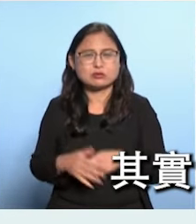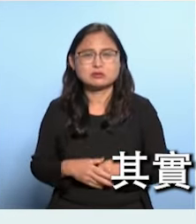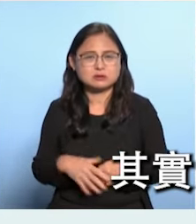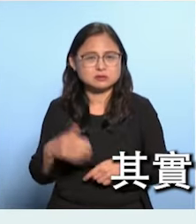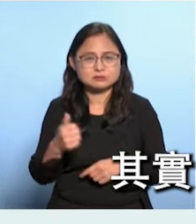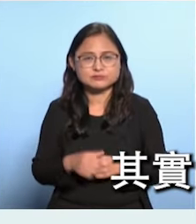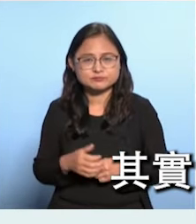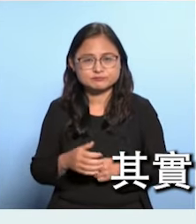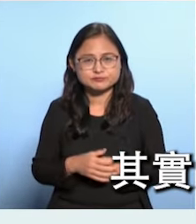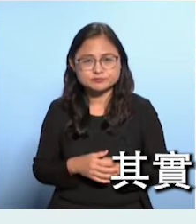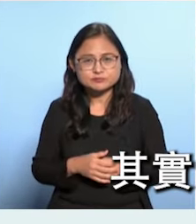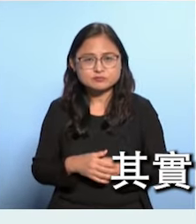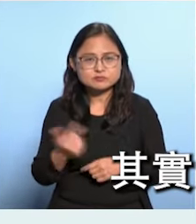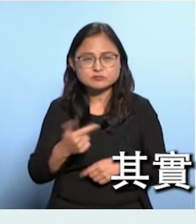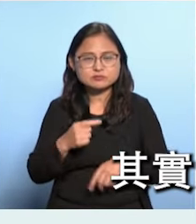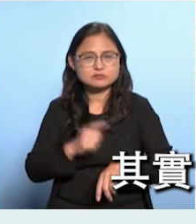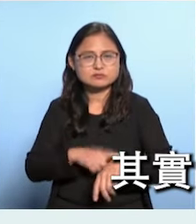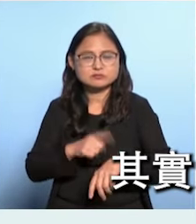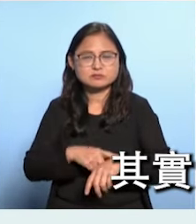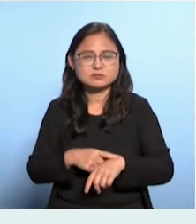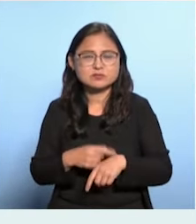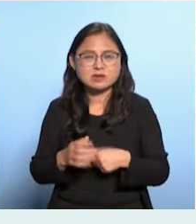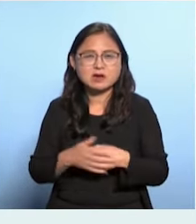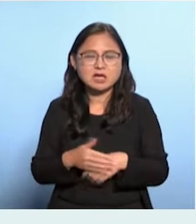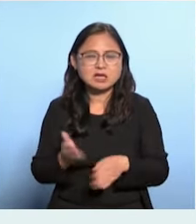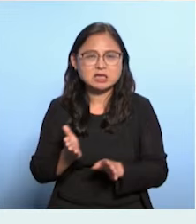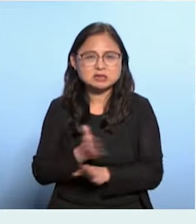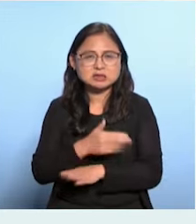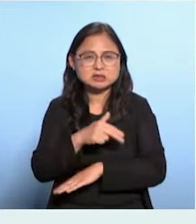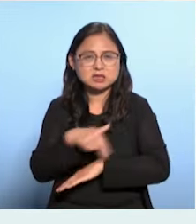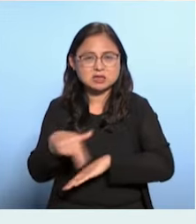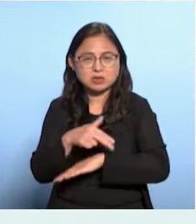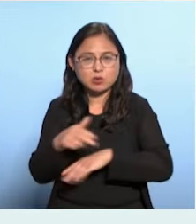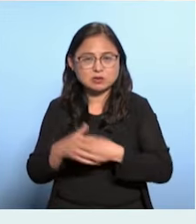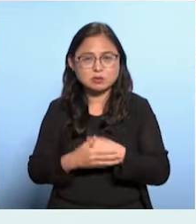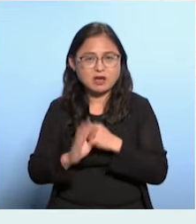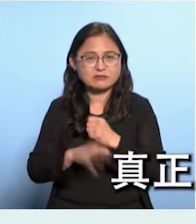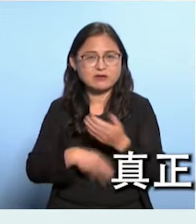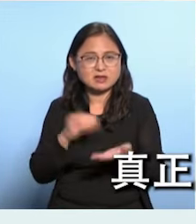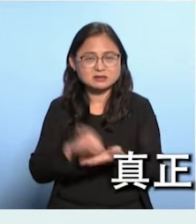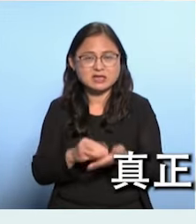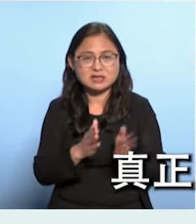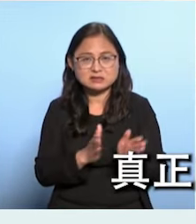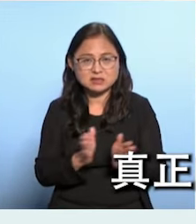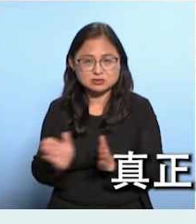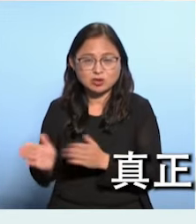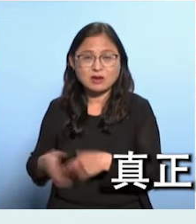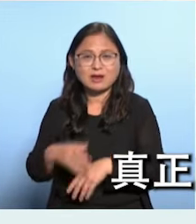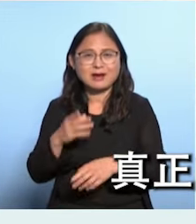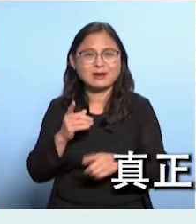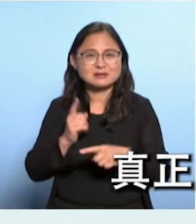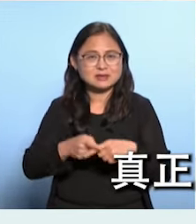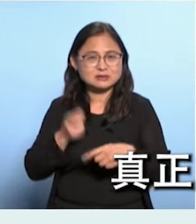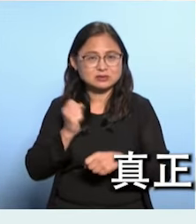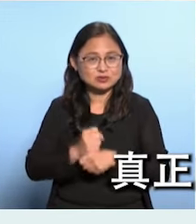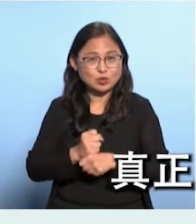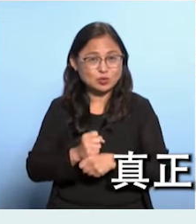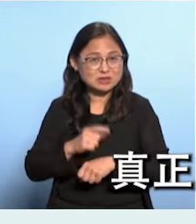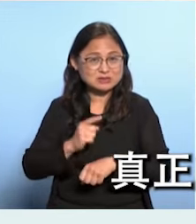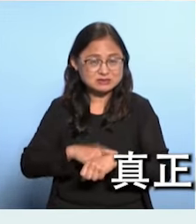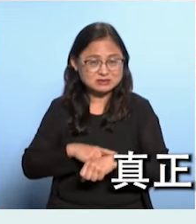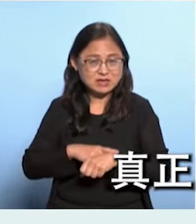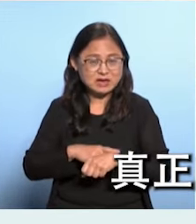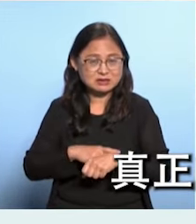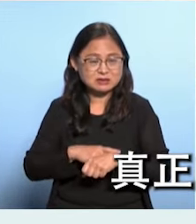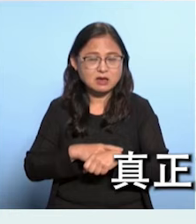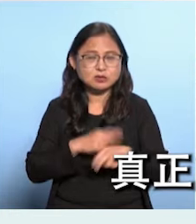部分的時間是花費了在前期的規劃和法定程序，真正的施工時間未必